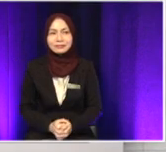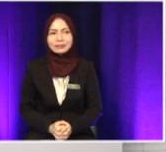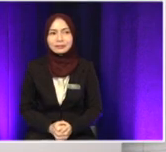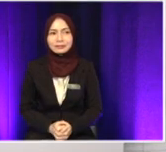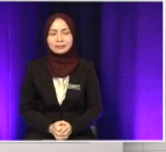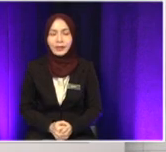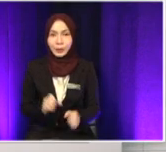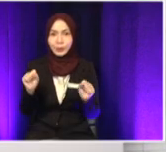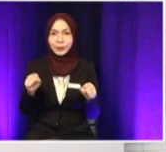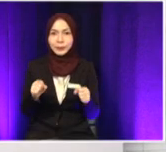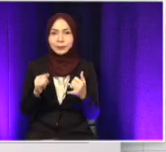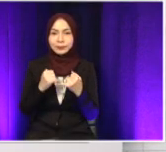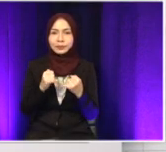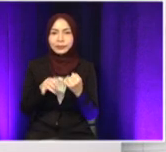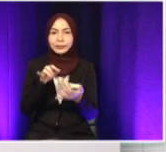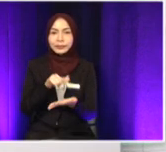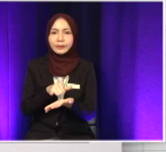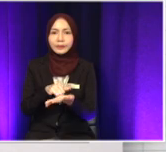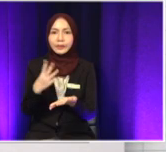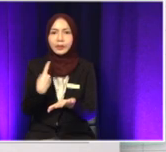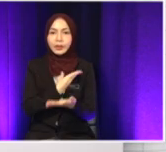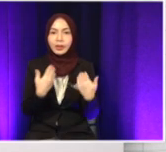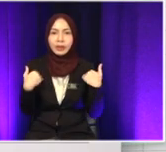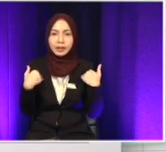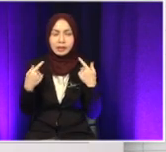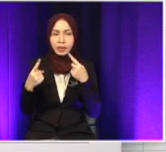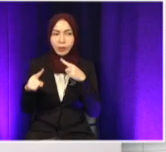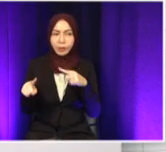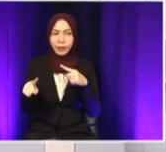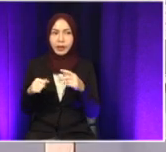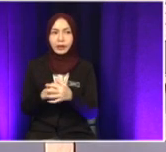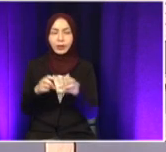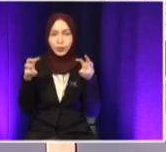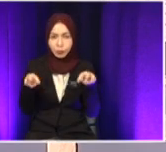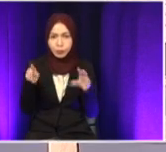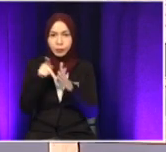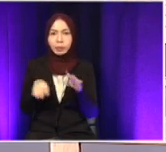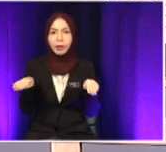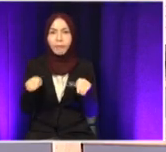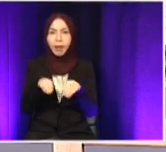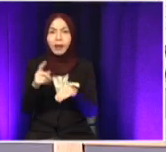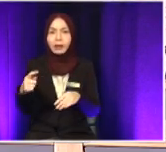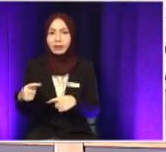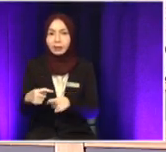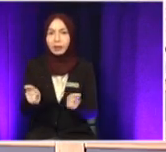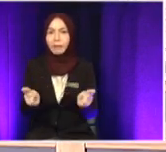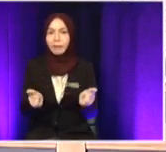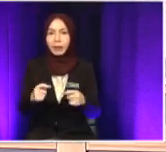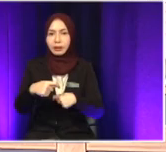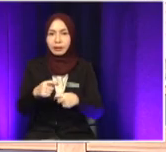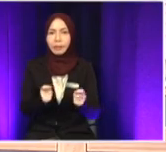dan yang terakhir sekali kita ada wujud berbagai pusat hiburan Oke